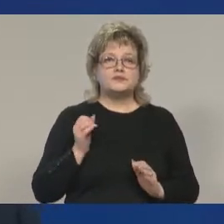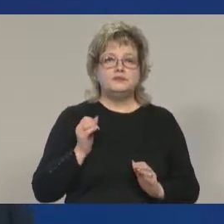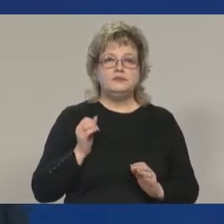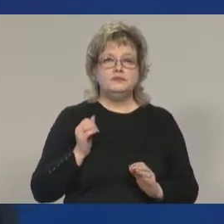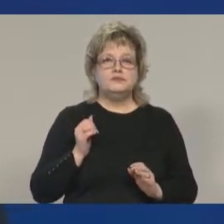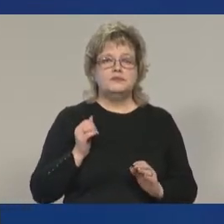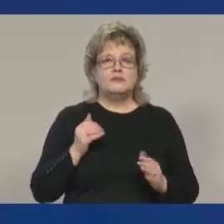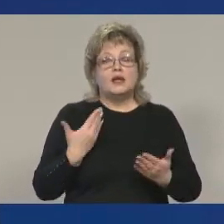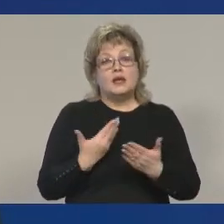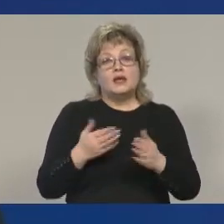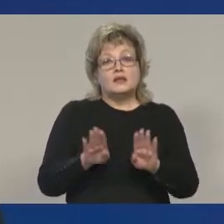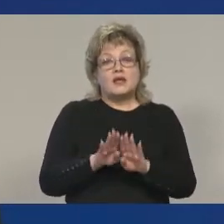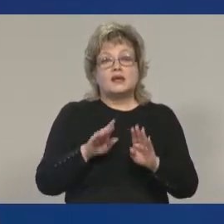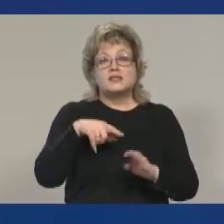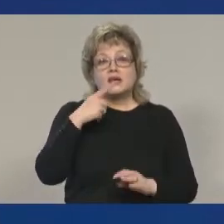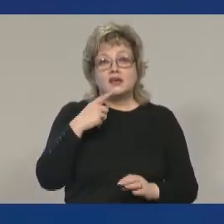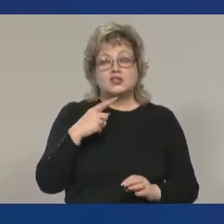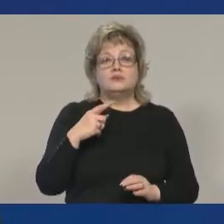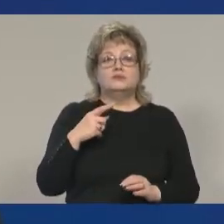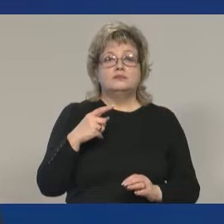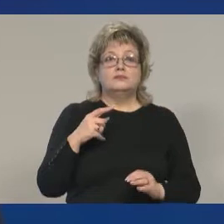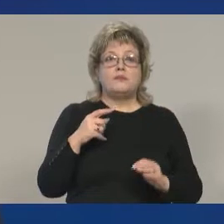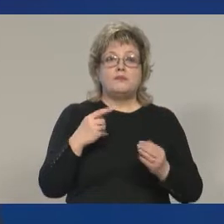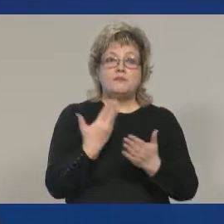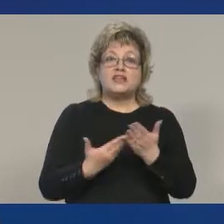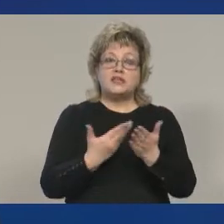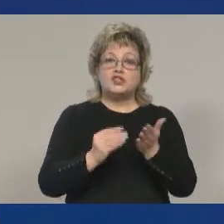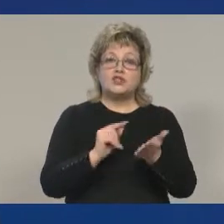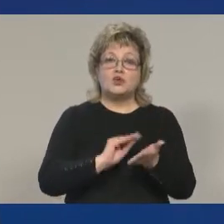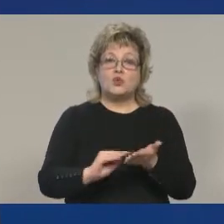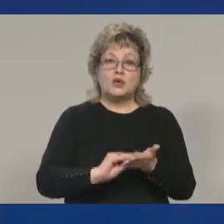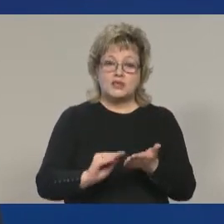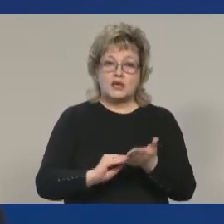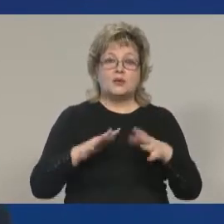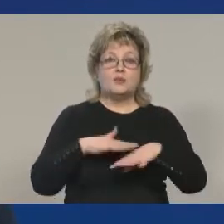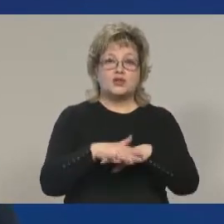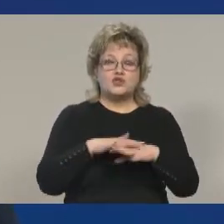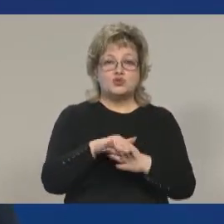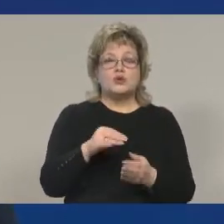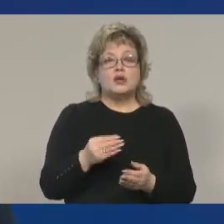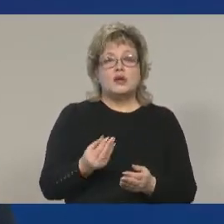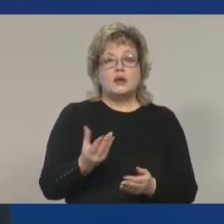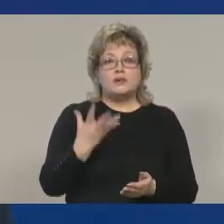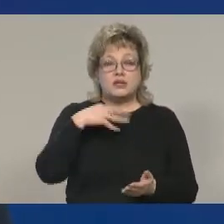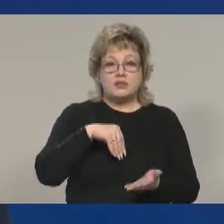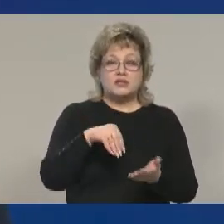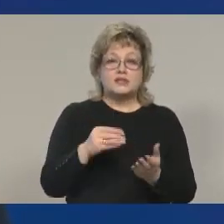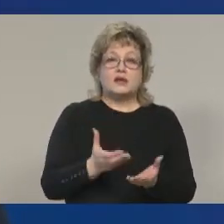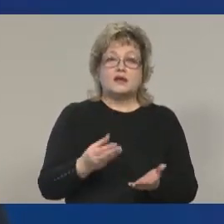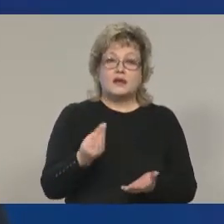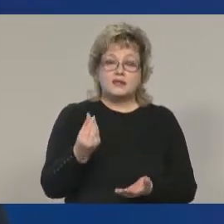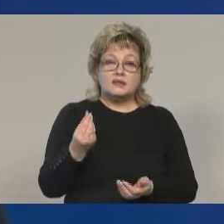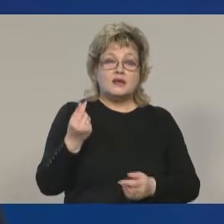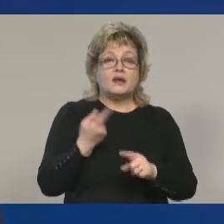там, так скажем, разработку этих методических указаний по расчету потребительской корзины